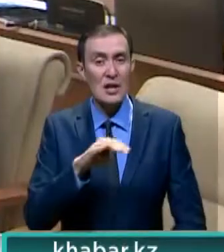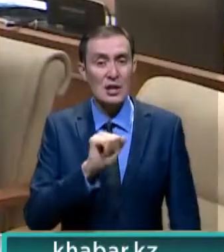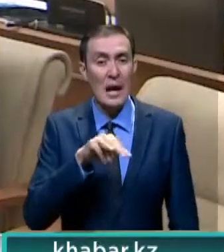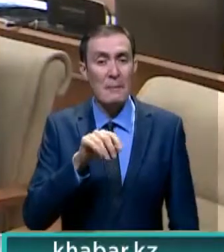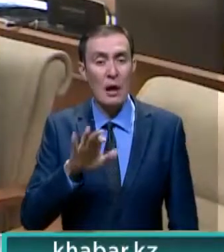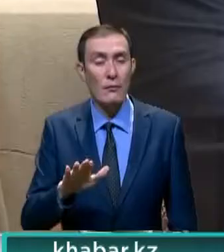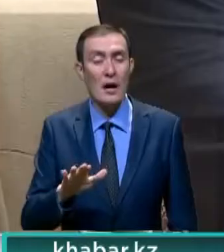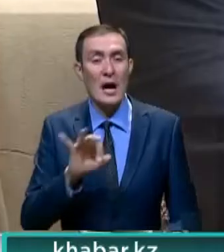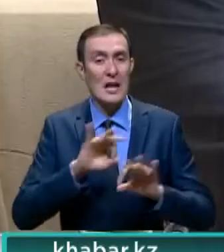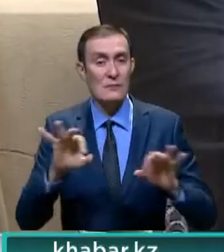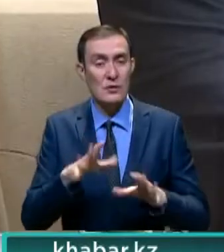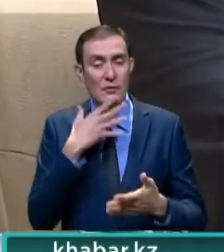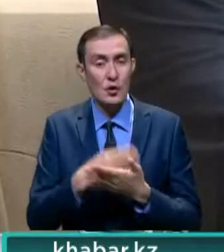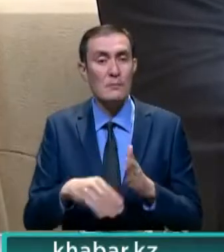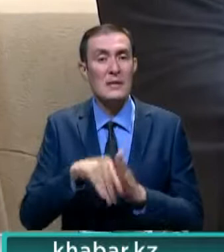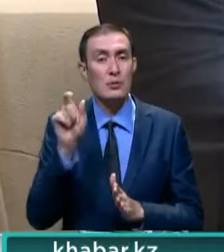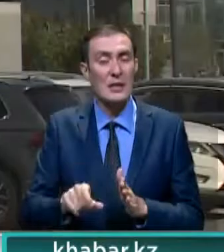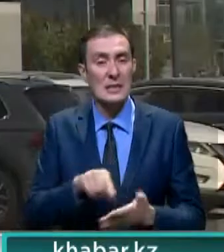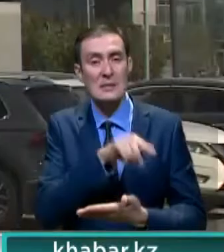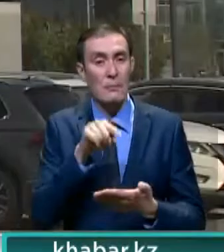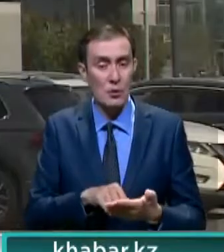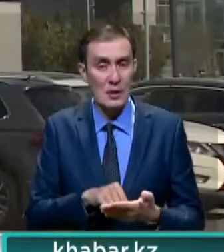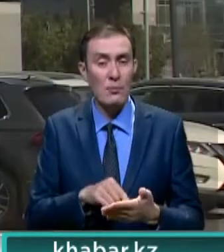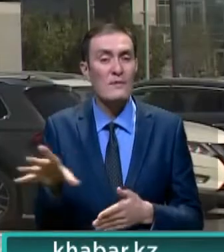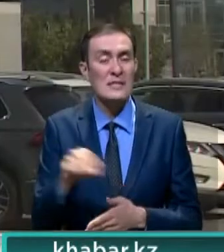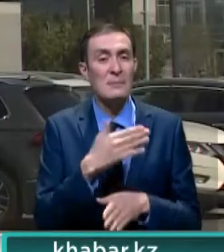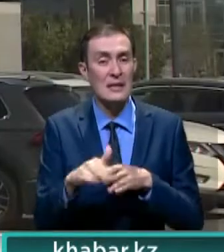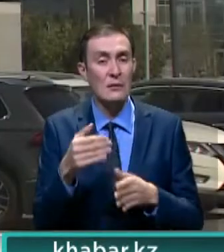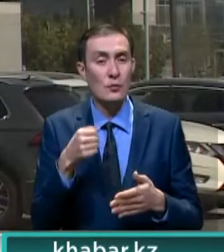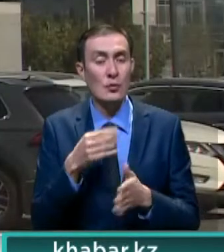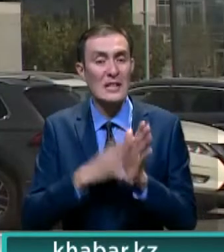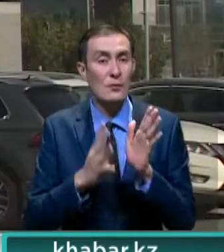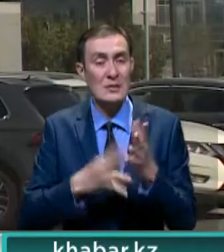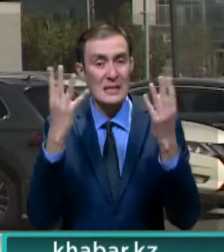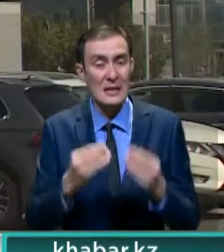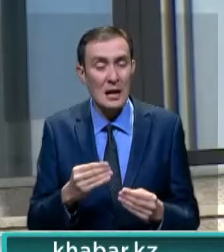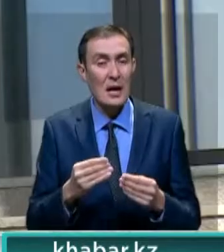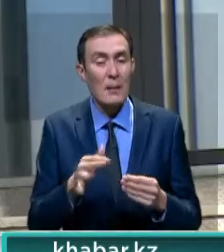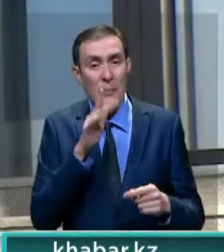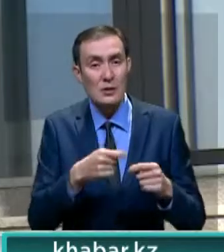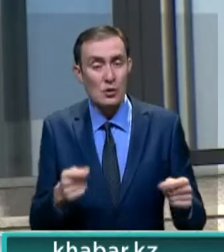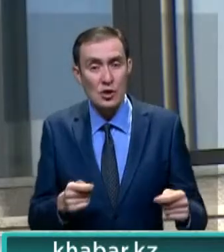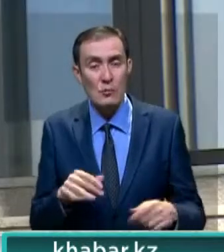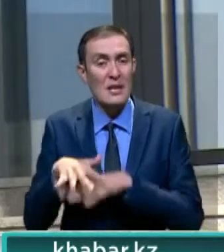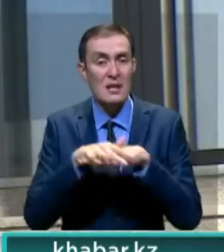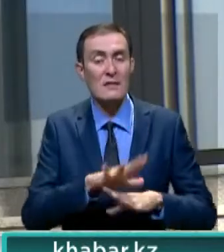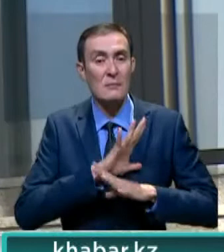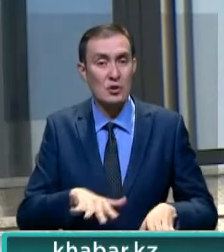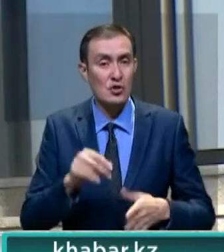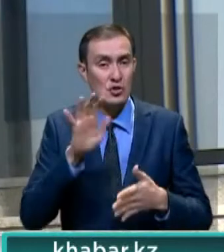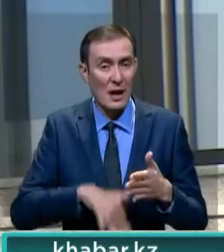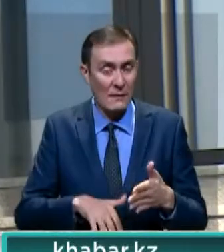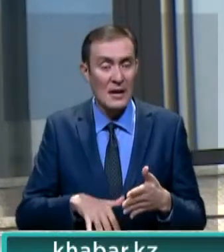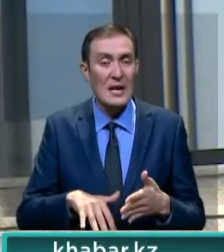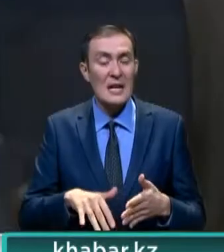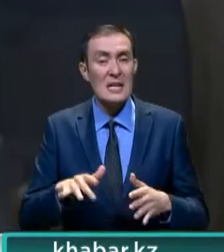джамалов озвучил своем депутатском запросе по всем видам кредитов на девяностый день просрочки по платежу не начислять штраф и предложил депутат